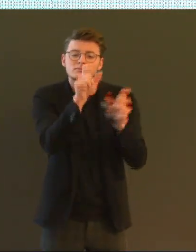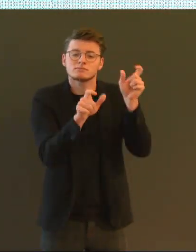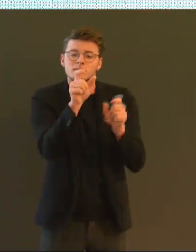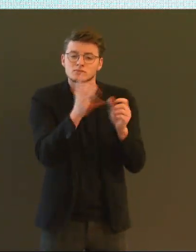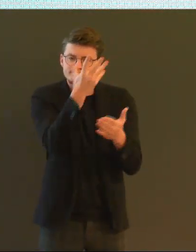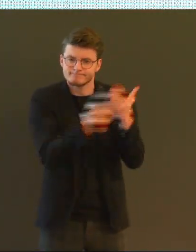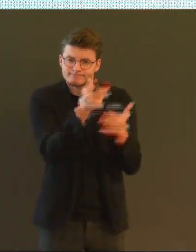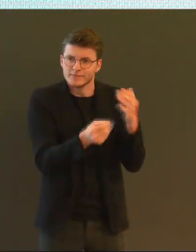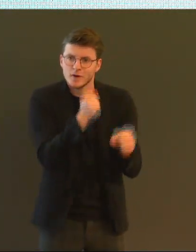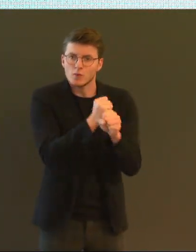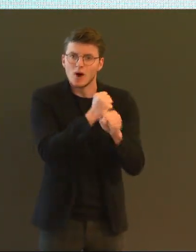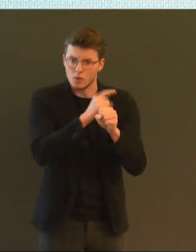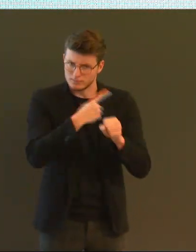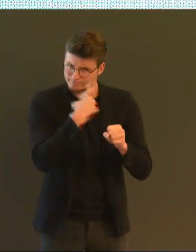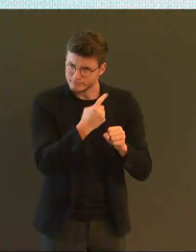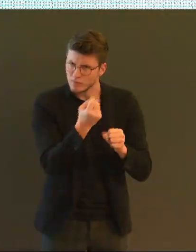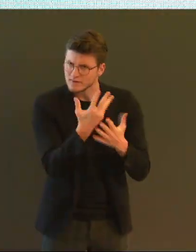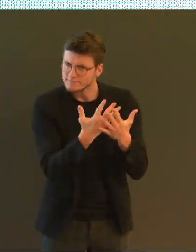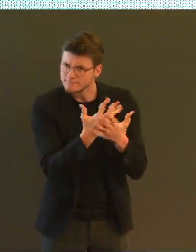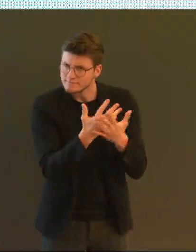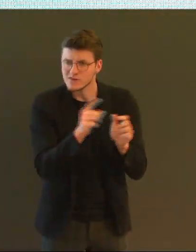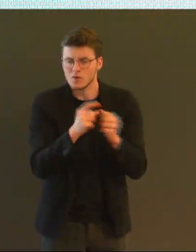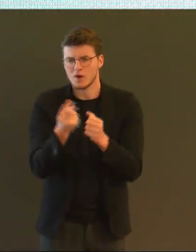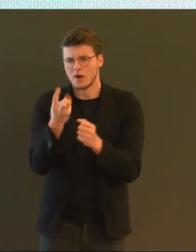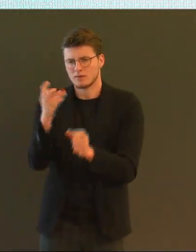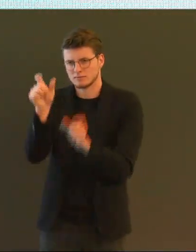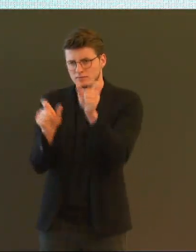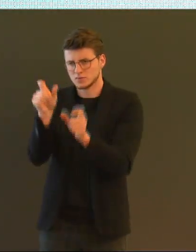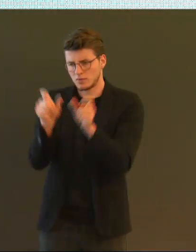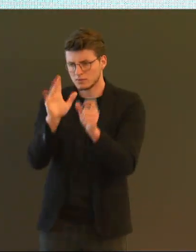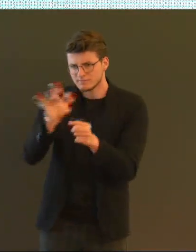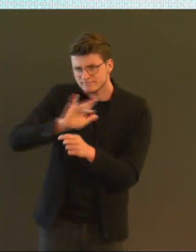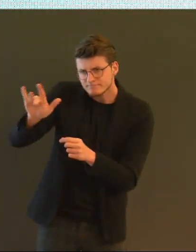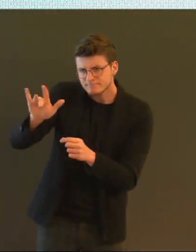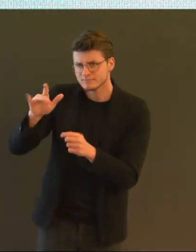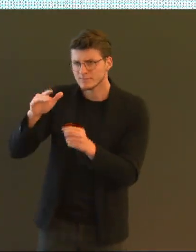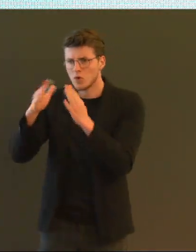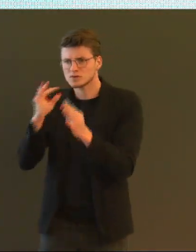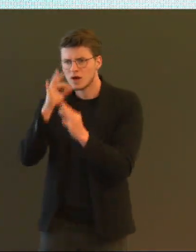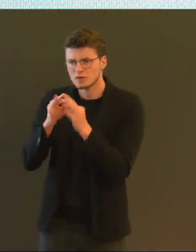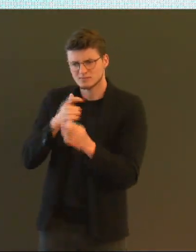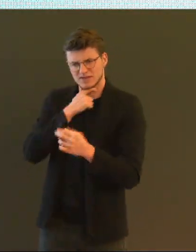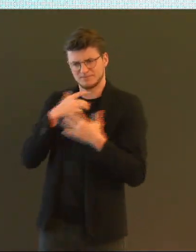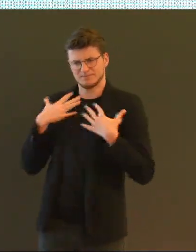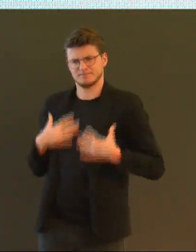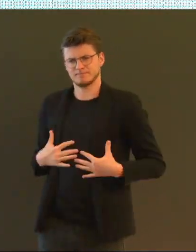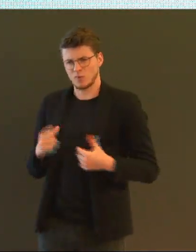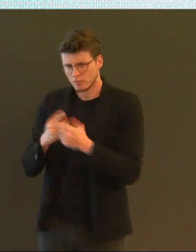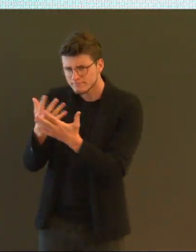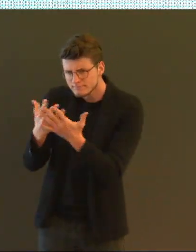het aantal griepklachten bij de huisarts, als ook het aantal nieuw gerapporteerde besmettingen.